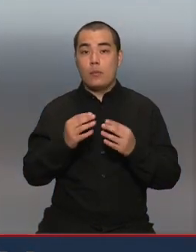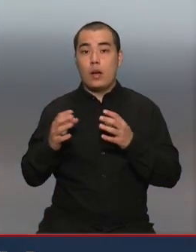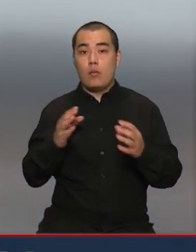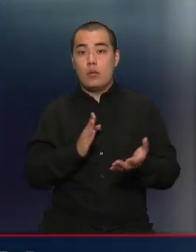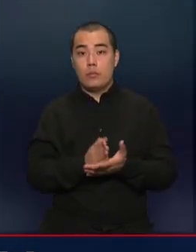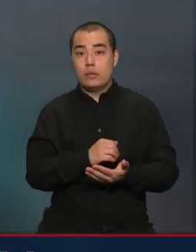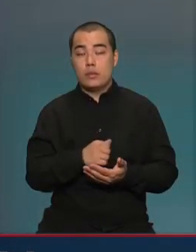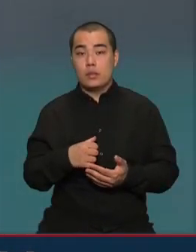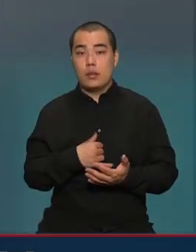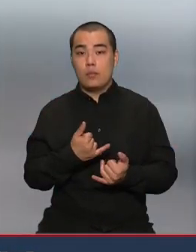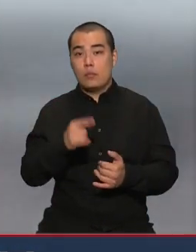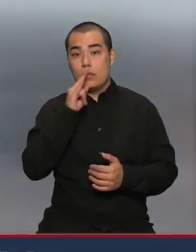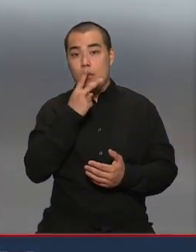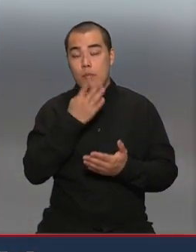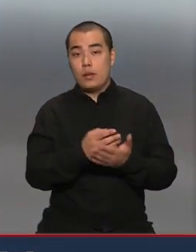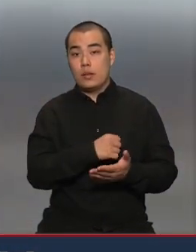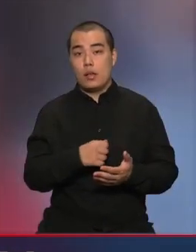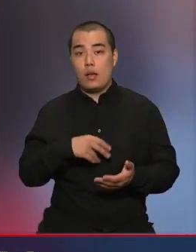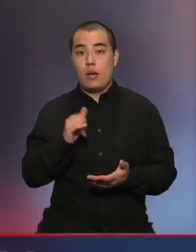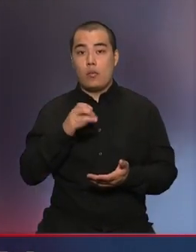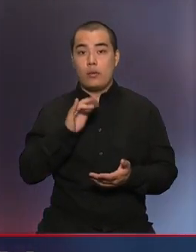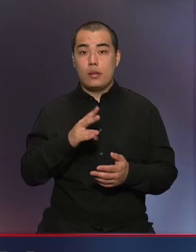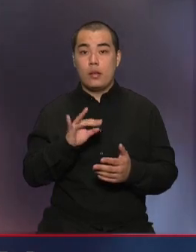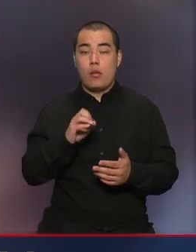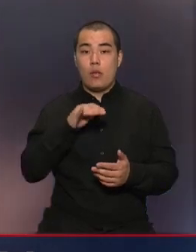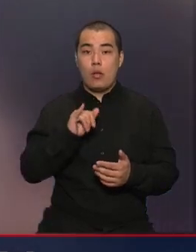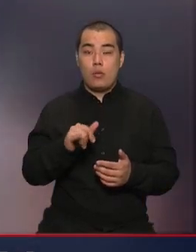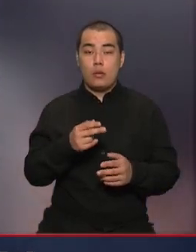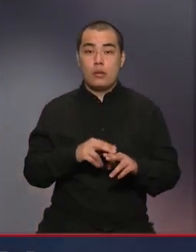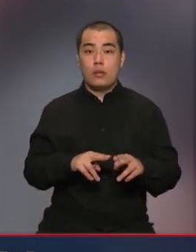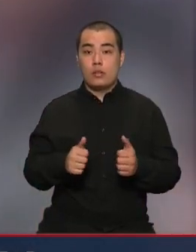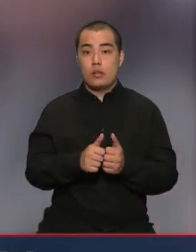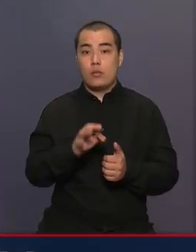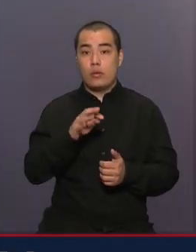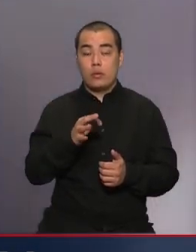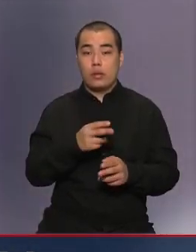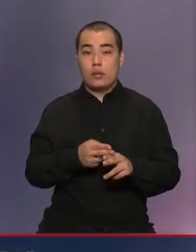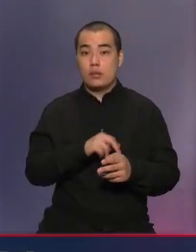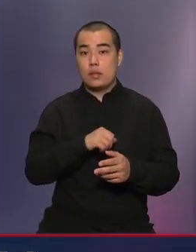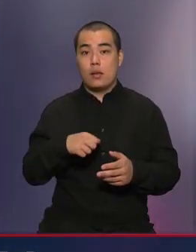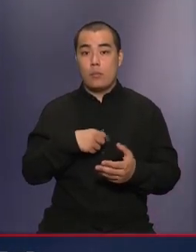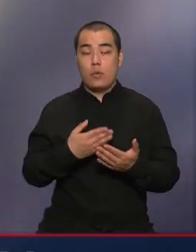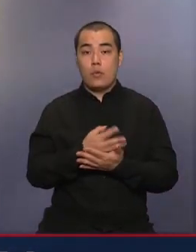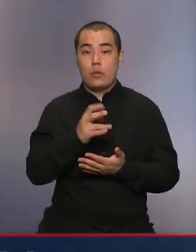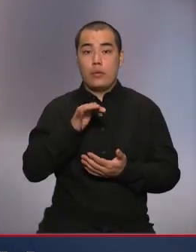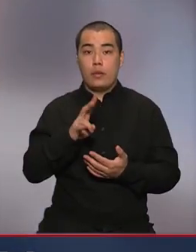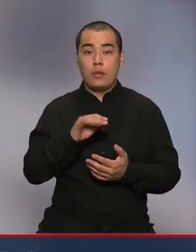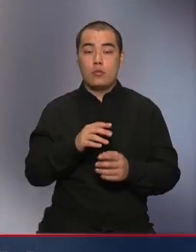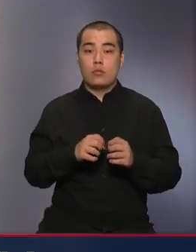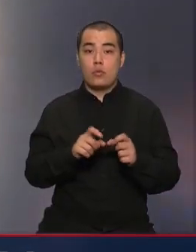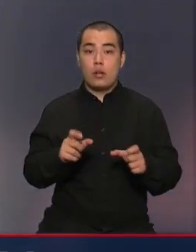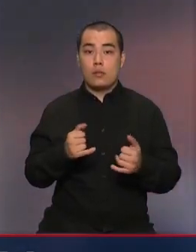Олар Бейнеу, Мұнайлы, Түпқараған аудандары, Ақтау, Жаңаөзен қалалары, Шетпе, Құрық ауылдарының жатақханалары мен мектептің